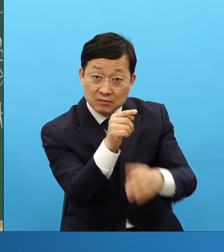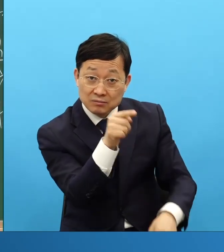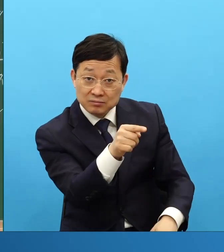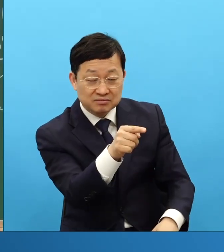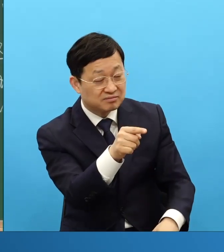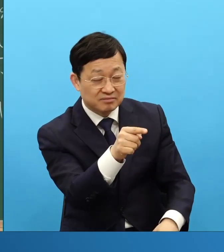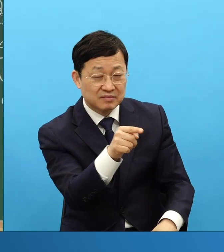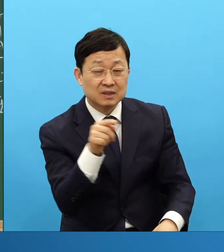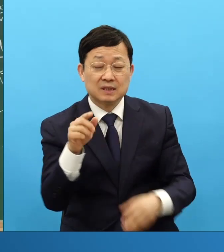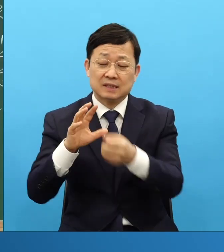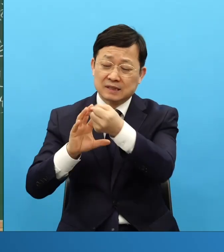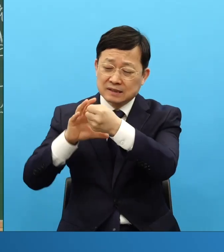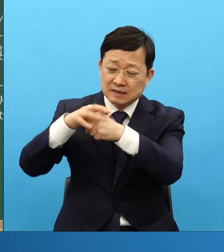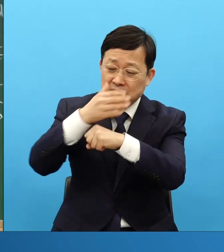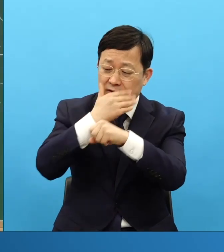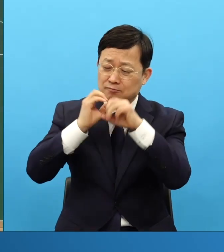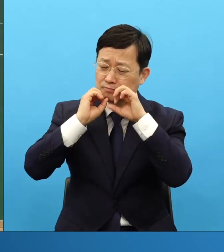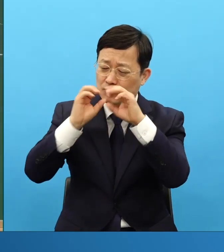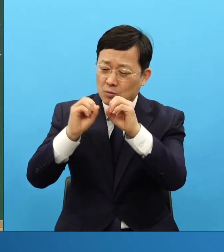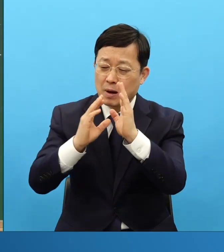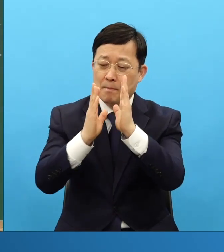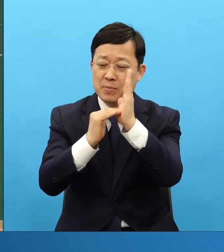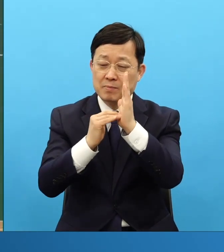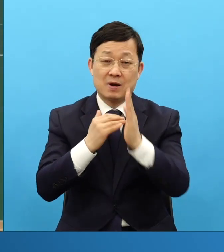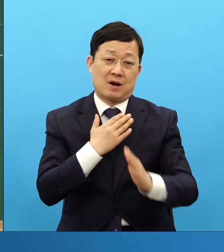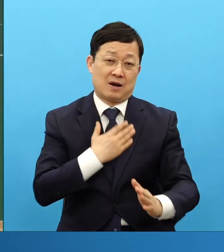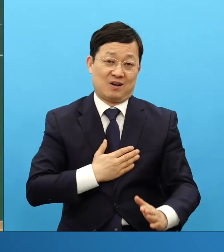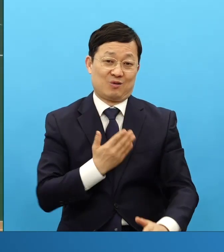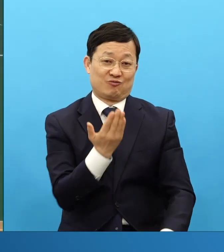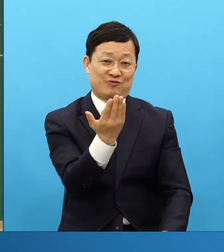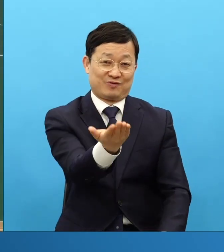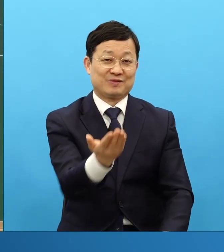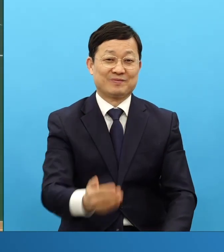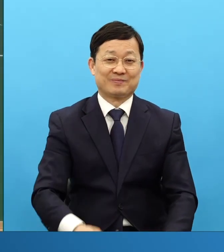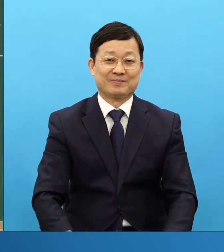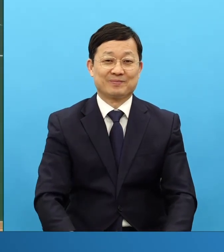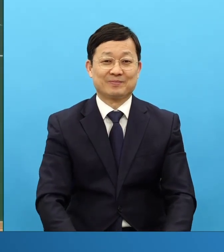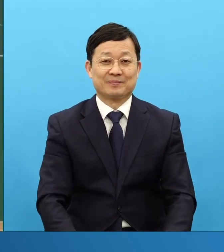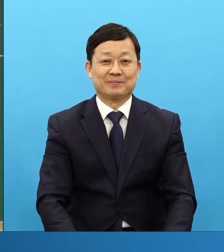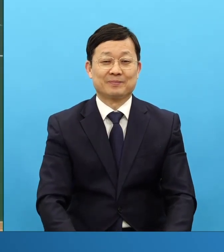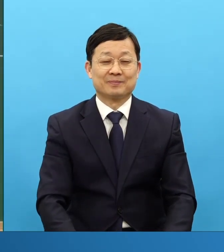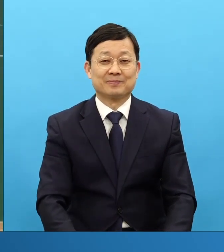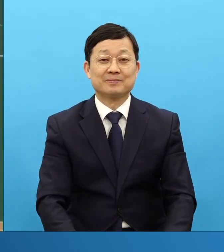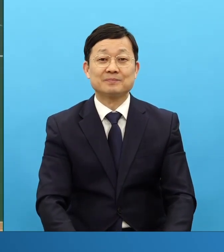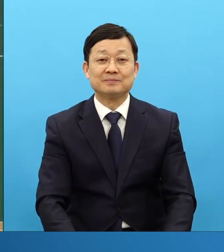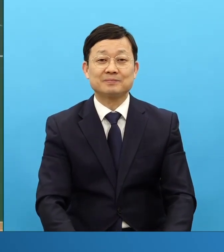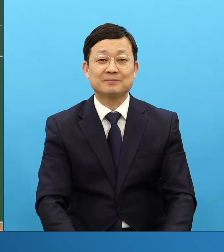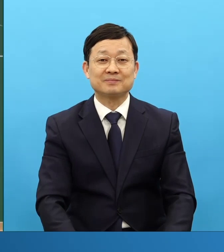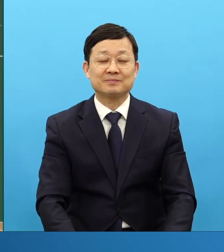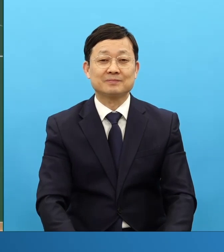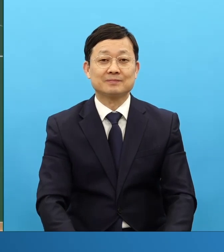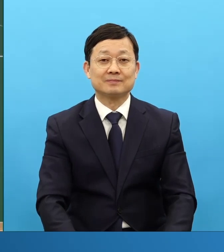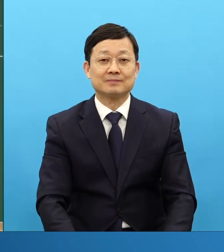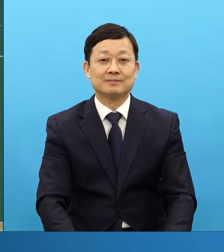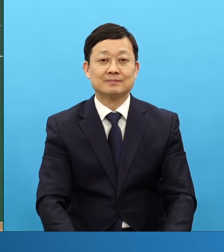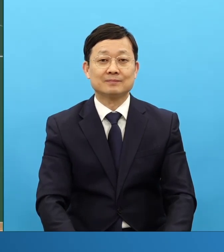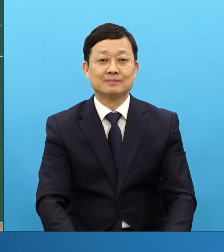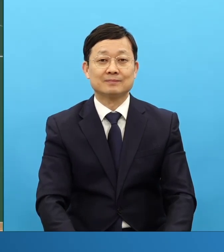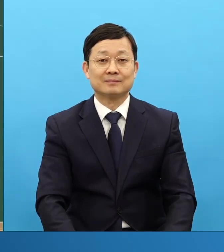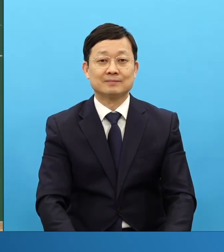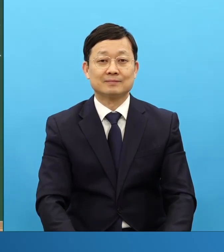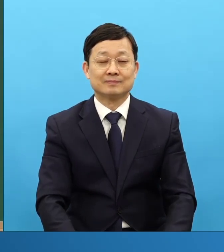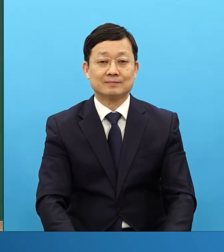세계복음화의 비밀을 이루시는 답을 주셨다. It may seem as if God is giving you some kind of incident, but God is revealing to you the mystery and the answer for world 자, evangelization. 우리